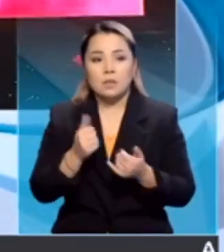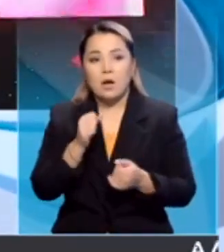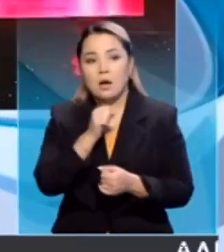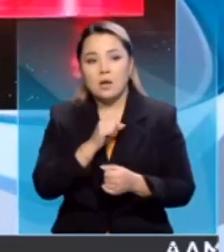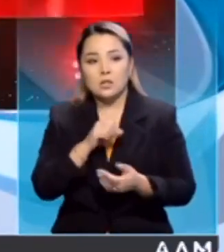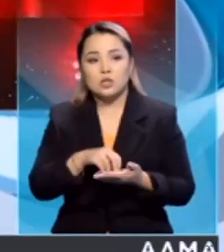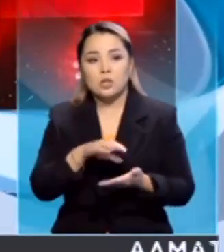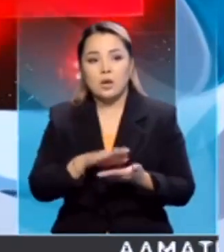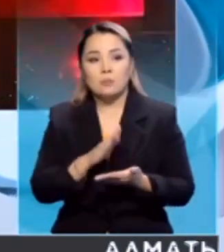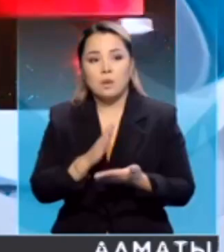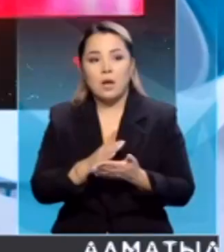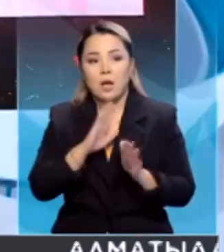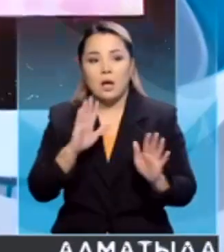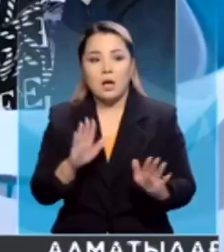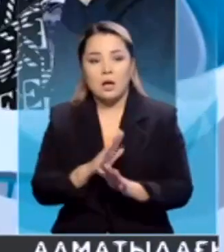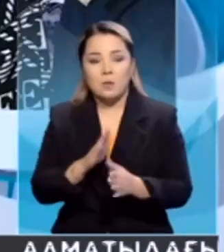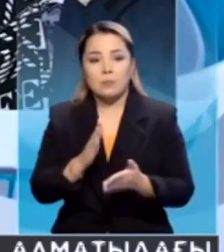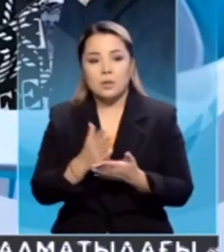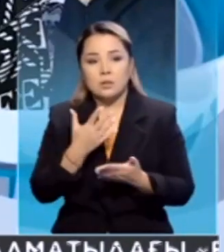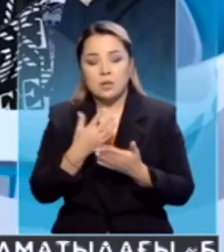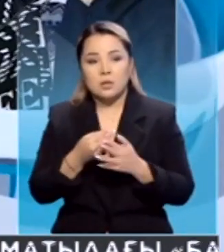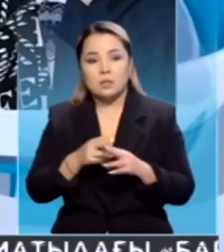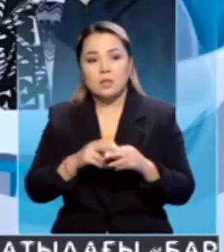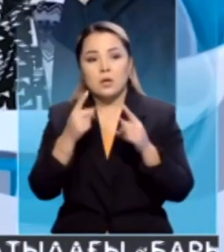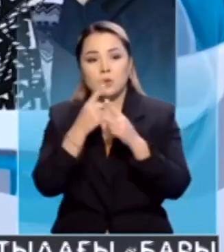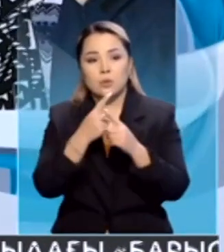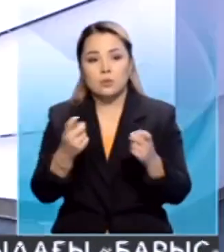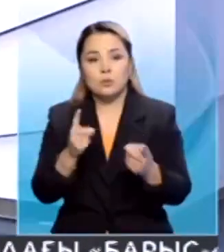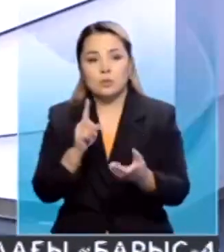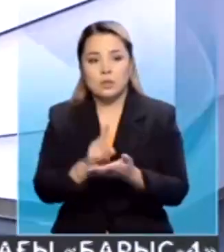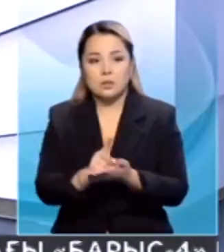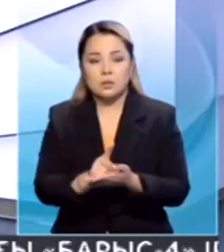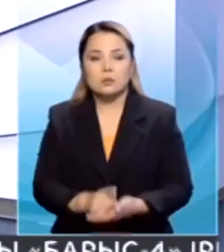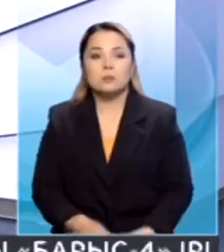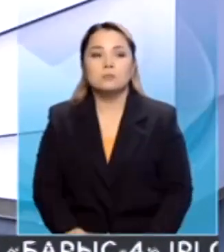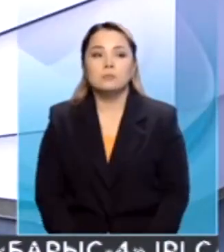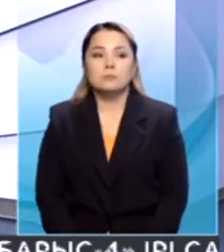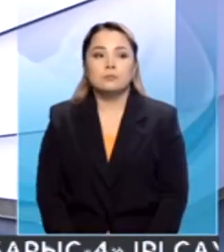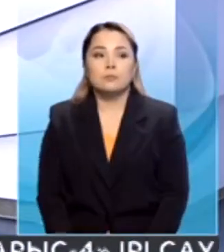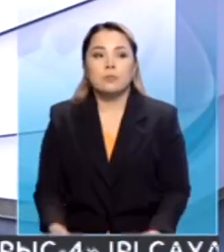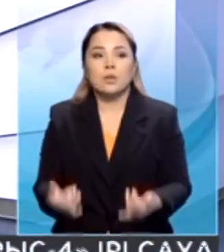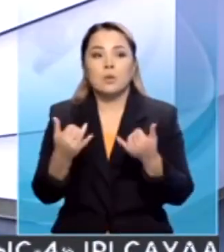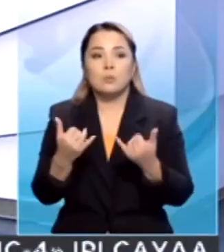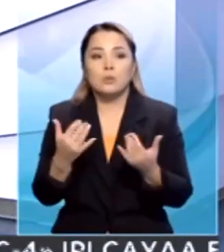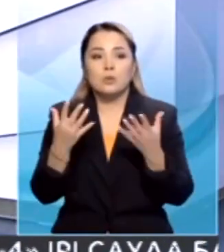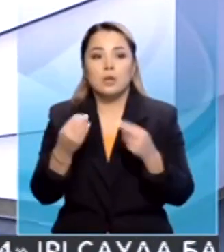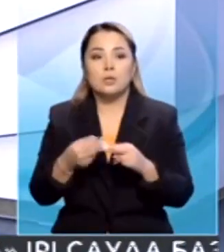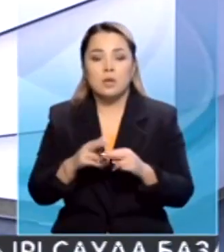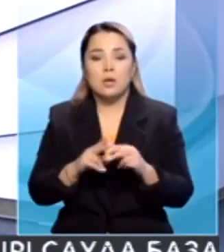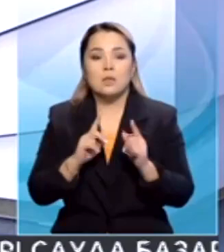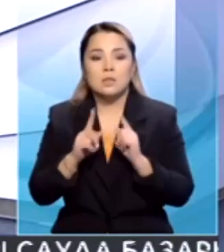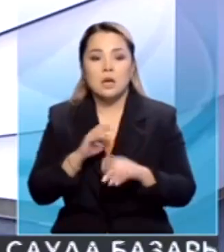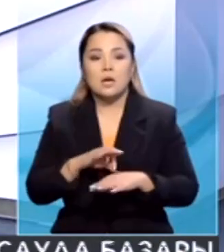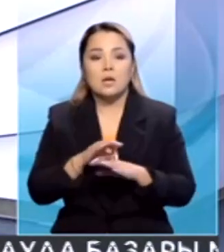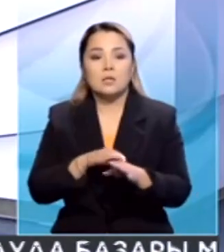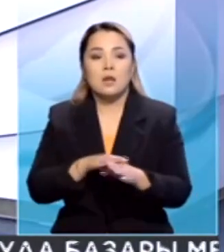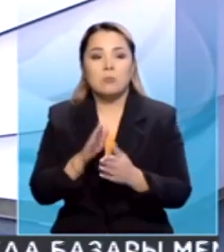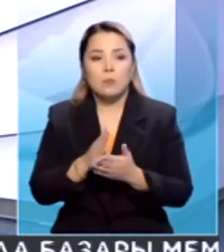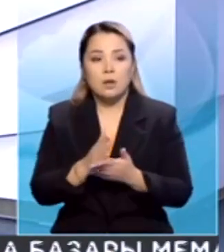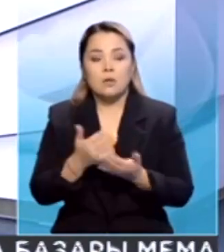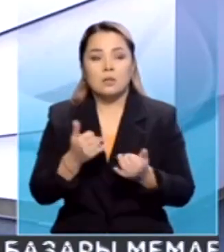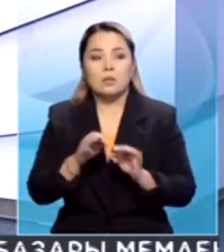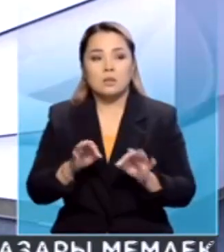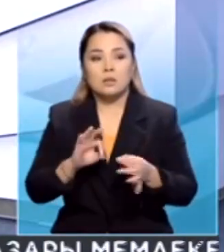алдын ала жазылған әнмен шықса, көрермендерді ескертуі тиіс. Бүгінгі күні біз бұл мәселені пысықтап жатырмыз.